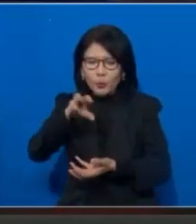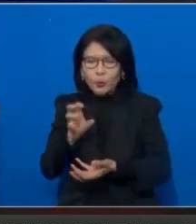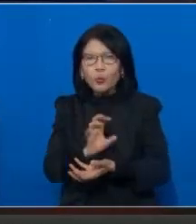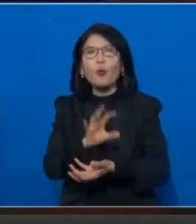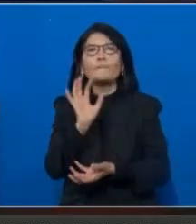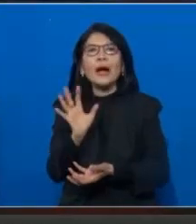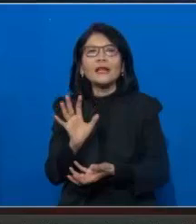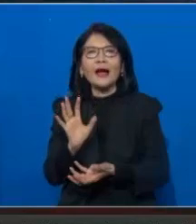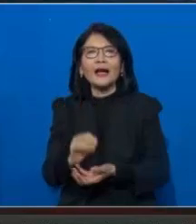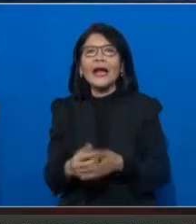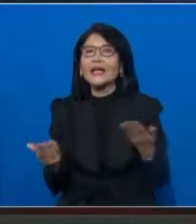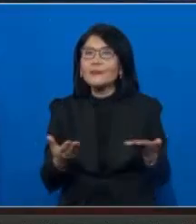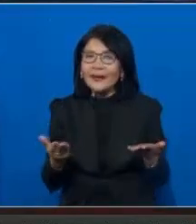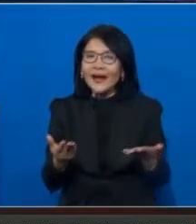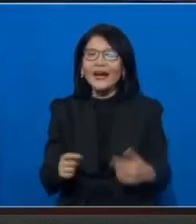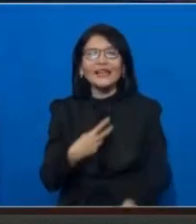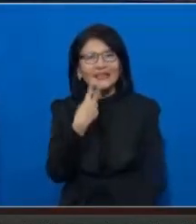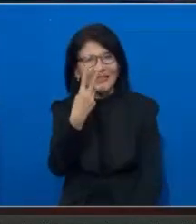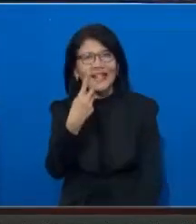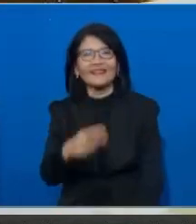Di mana saja? Kita lihat ya bersama.